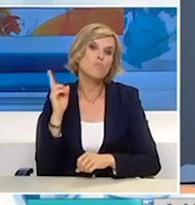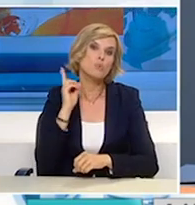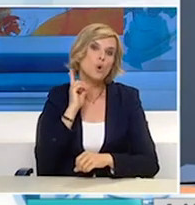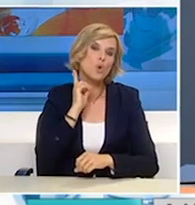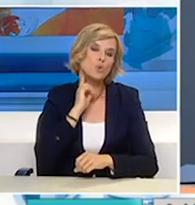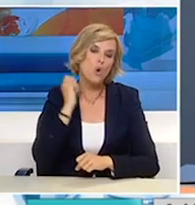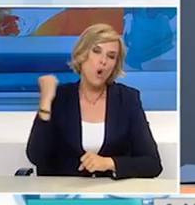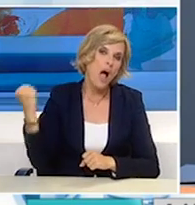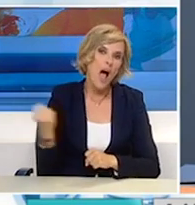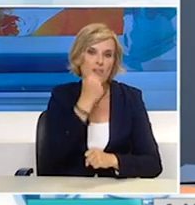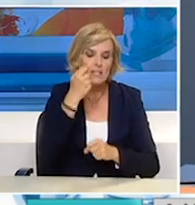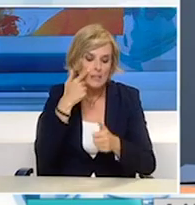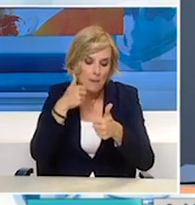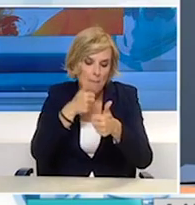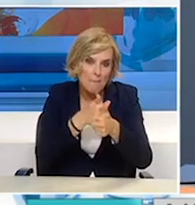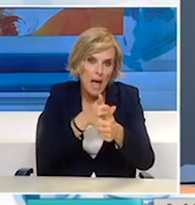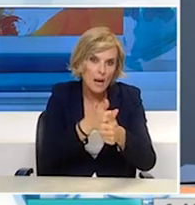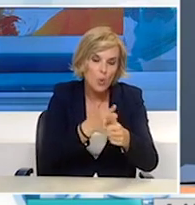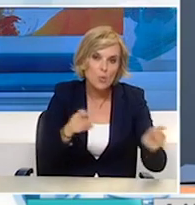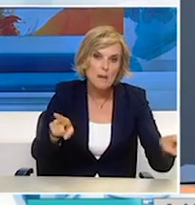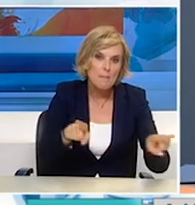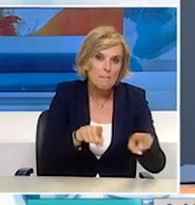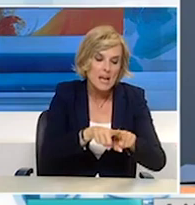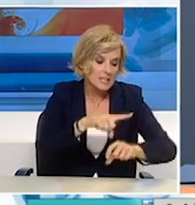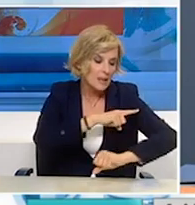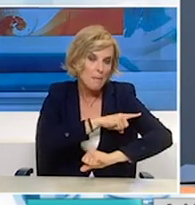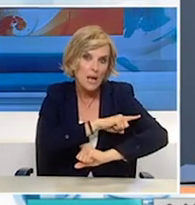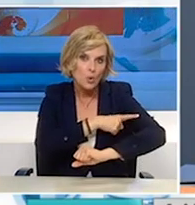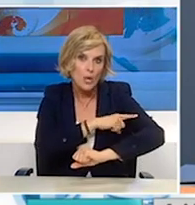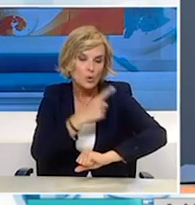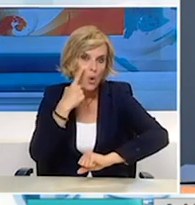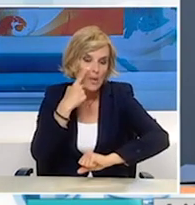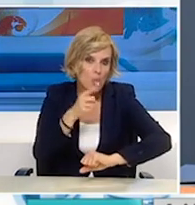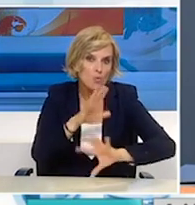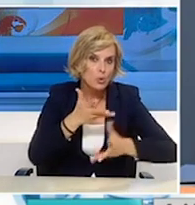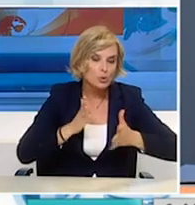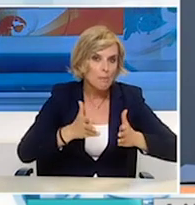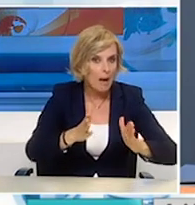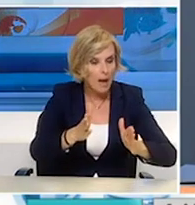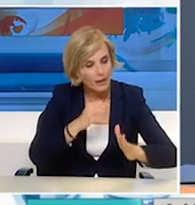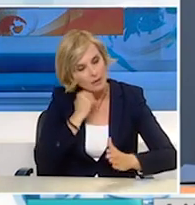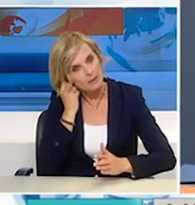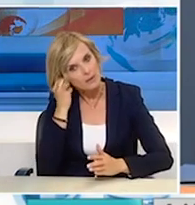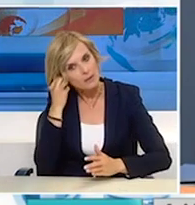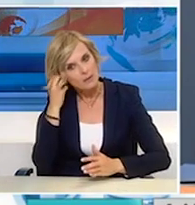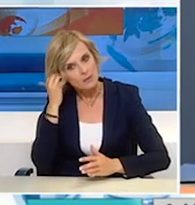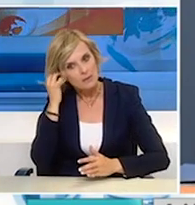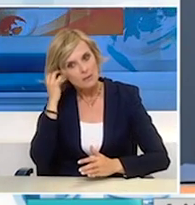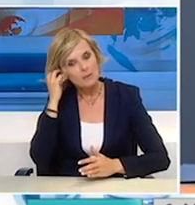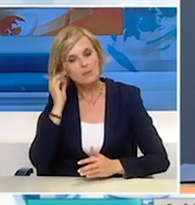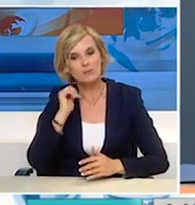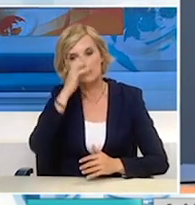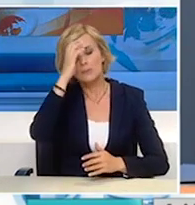στενής παρακολούθησης με τον γιατρό, γιατί πρέπει να παρακολουθεί ο γιατρός τυχόν ανεπιθύμητες ενέργειες, σε επιδημίες που ζήσαμε